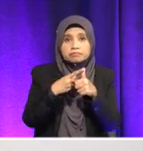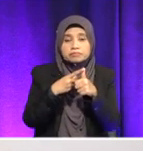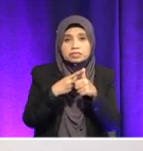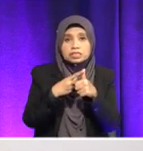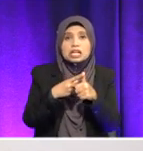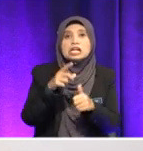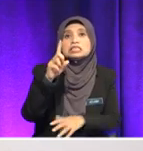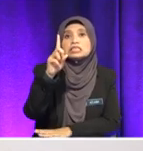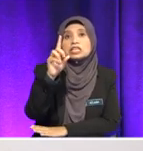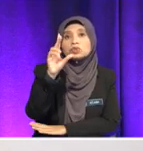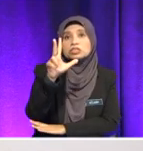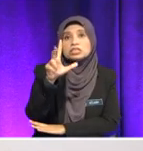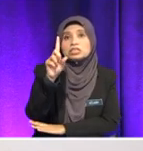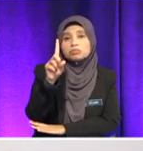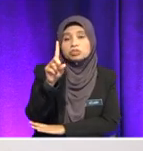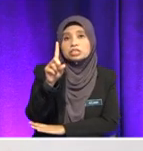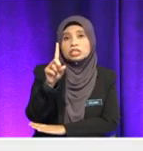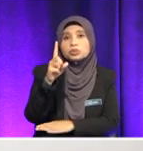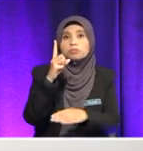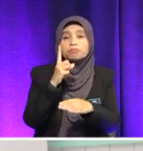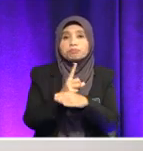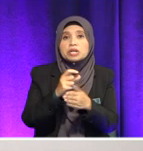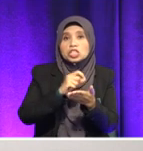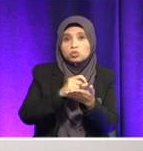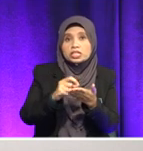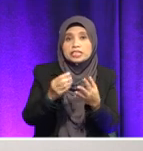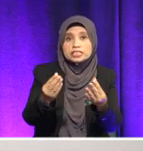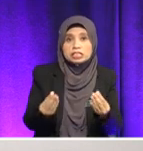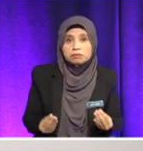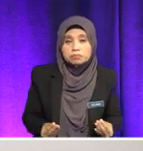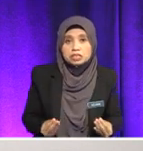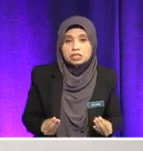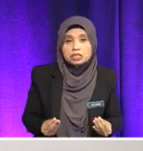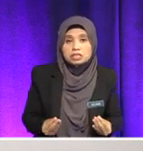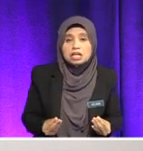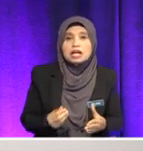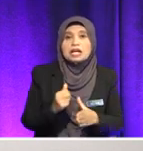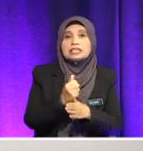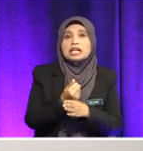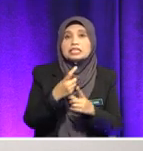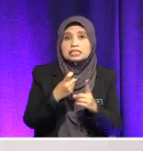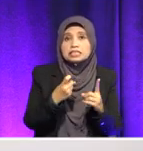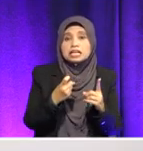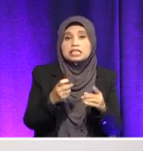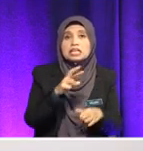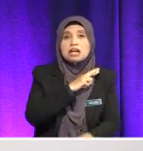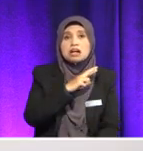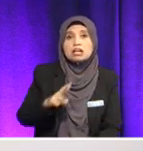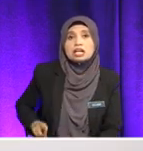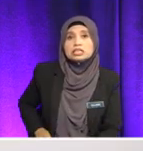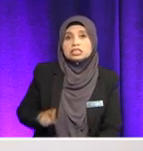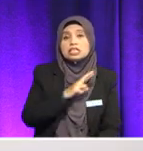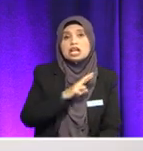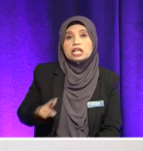131 membran tulis diterima antaranya daripada pihak raja-raja Melayu partai